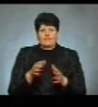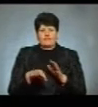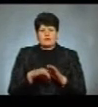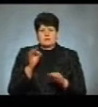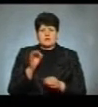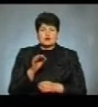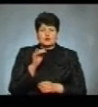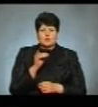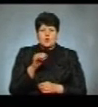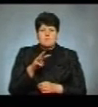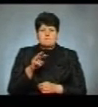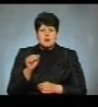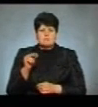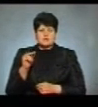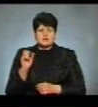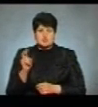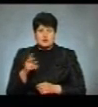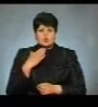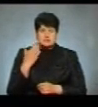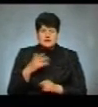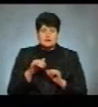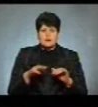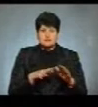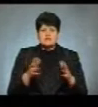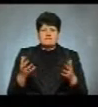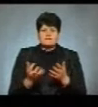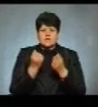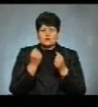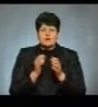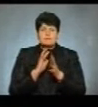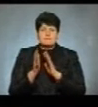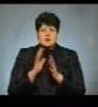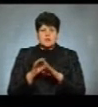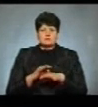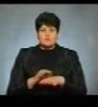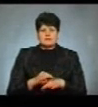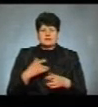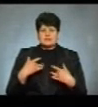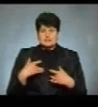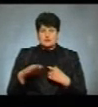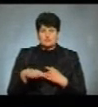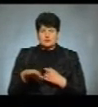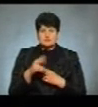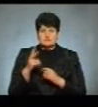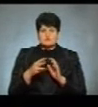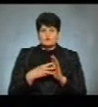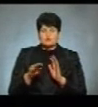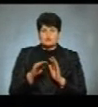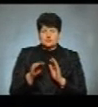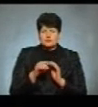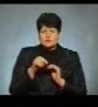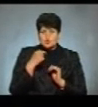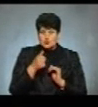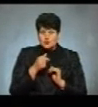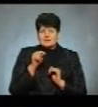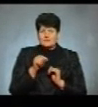тернополянку Юлію Мамчак. Останню акцію під назвою «Врятуй парки» провели на театральному майдані 28 жовтня цього року. У ній, за словами